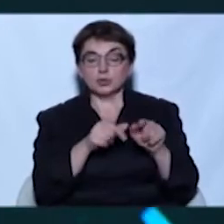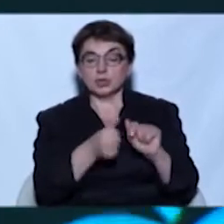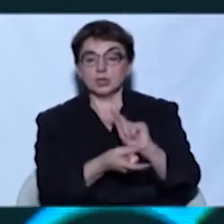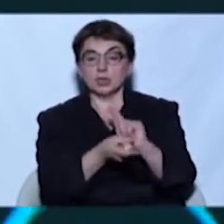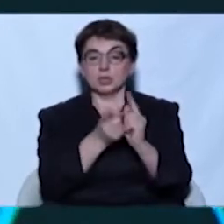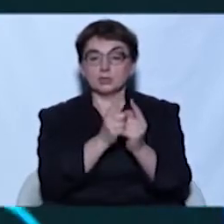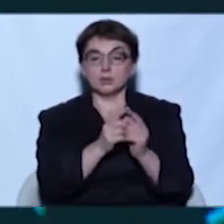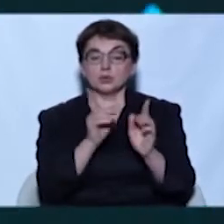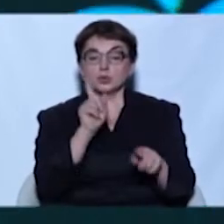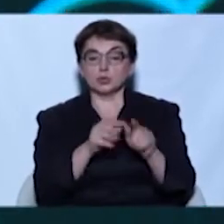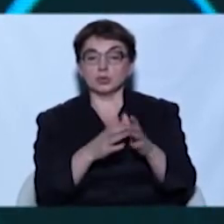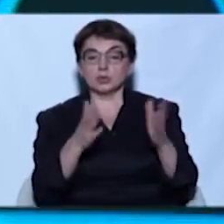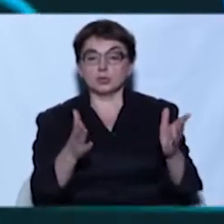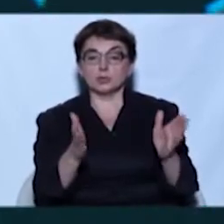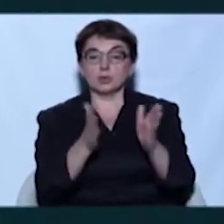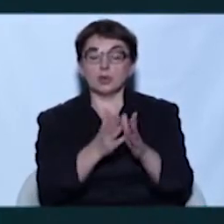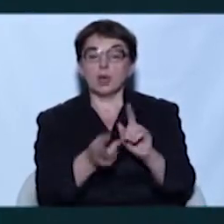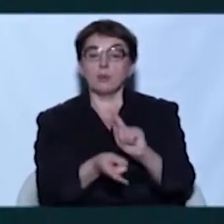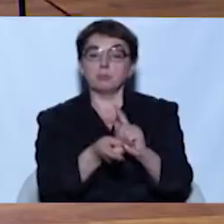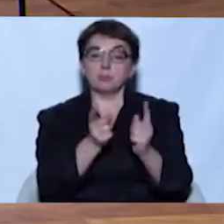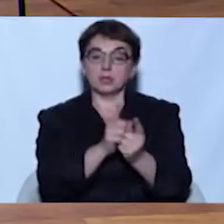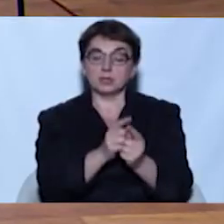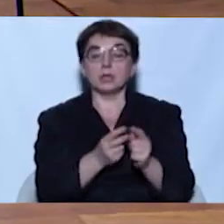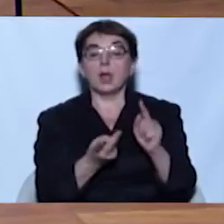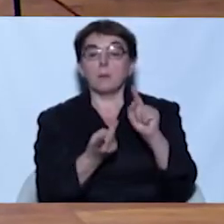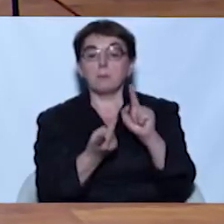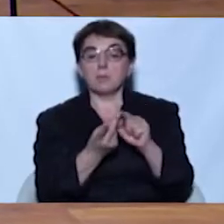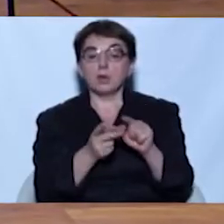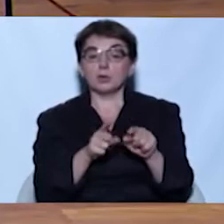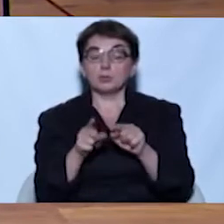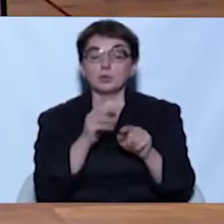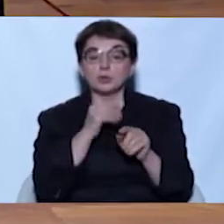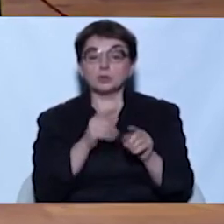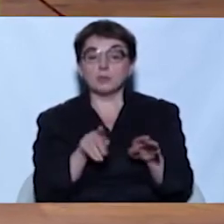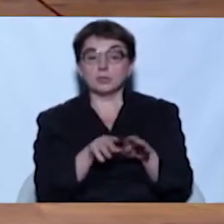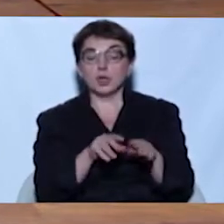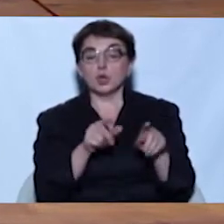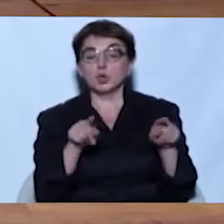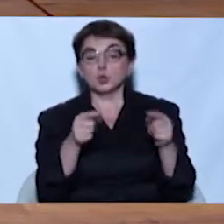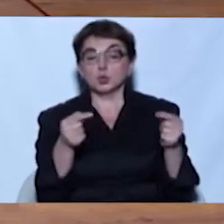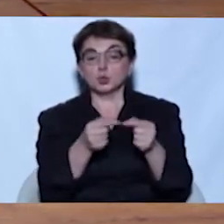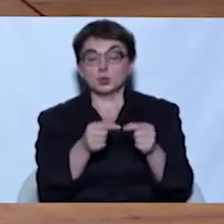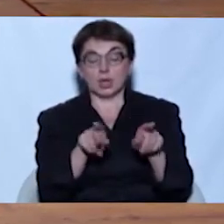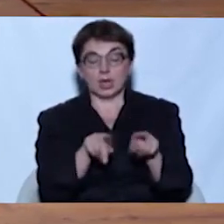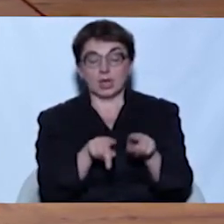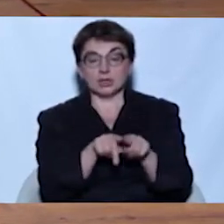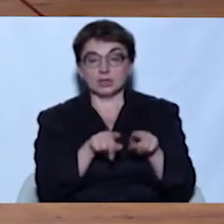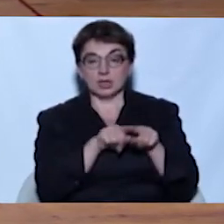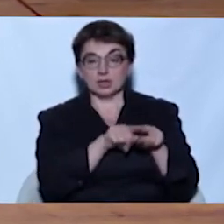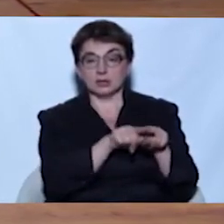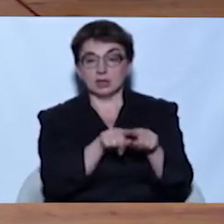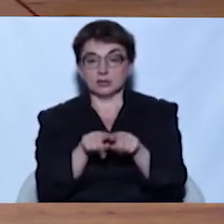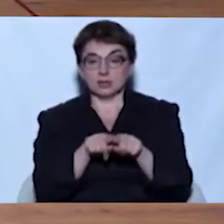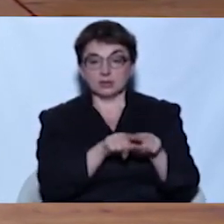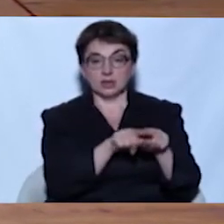რაღაცნაირად მდებარეობას. Მეორე მოძრაობა ეს არის, როდესაც ერთმანეთის გასწვრივ მოძრაობენ ეს ფილები, ანუ